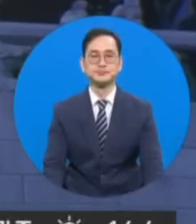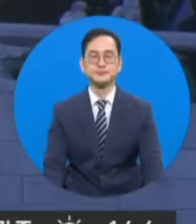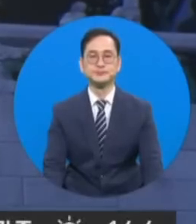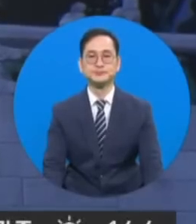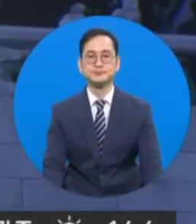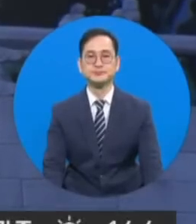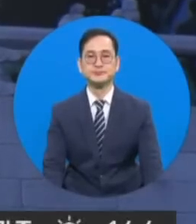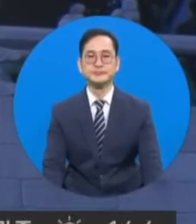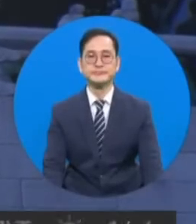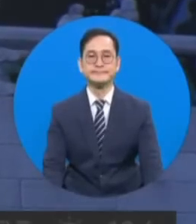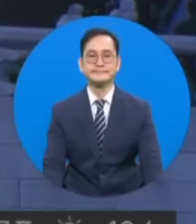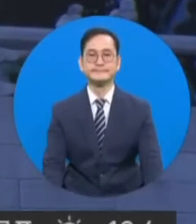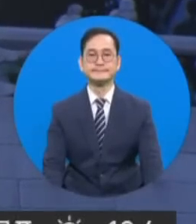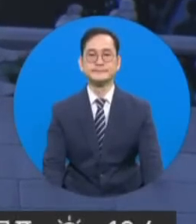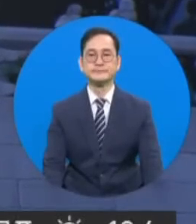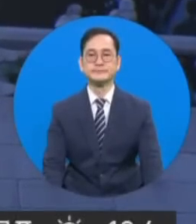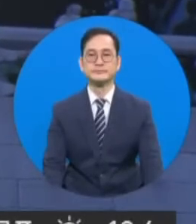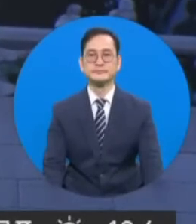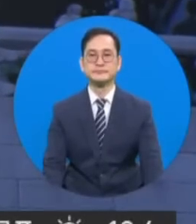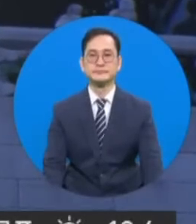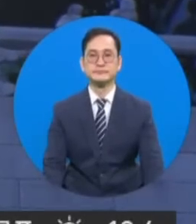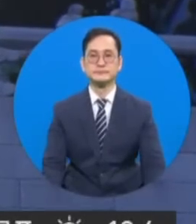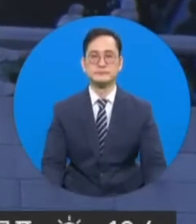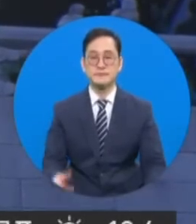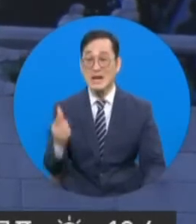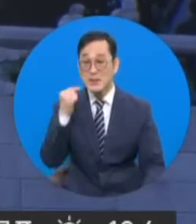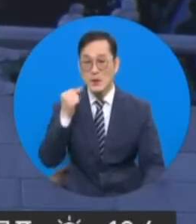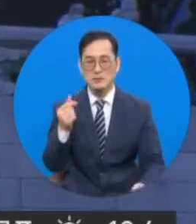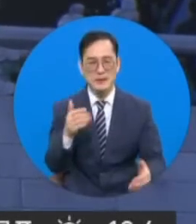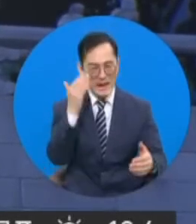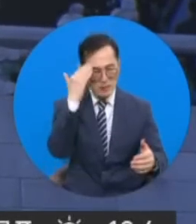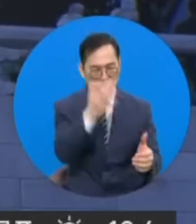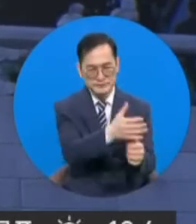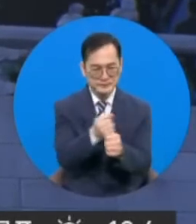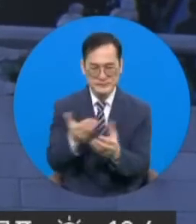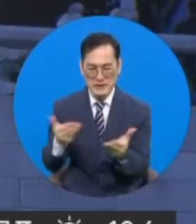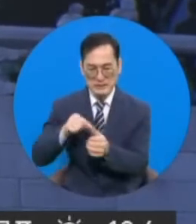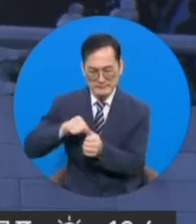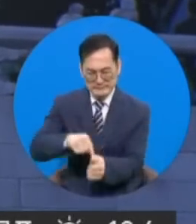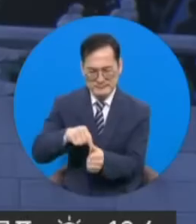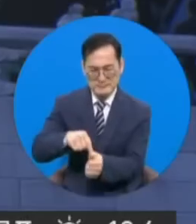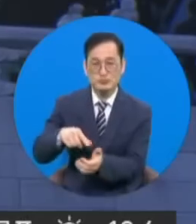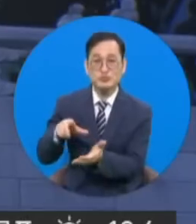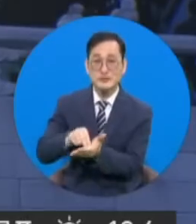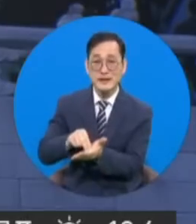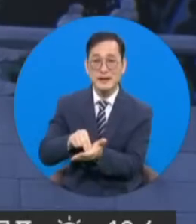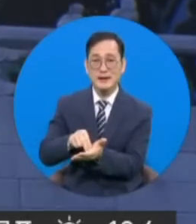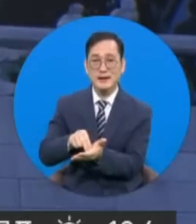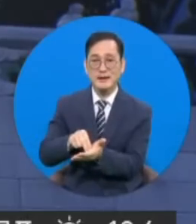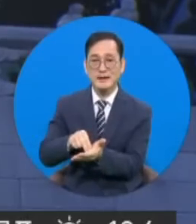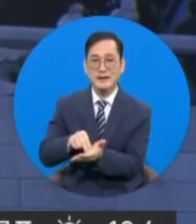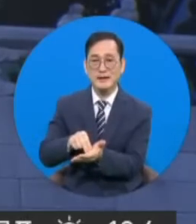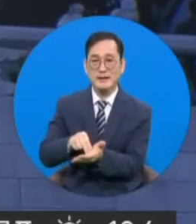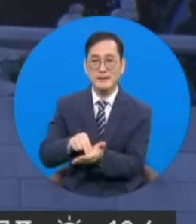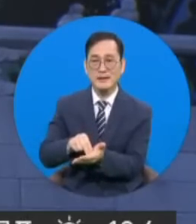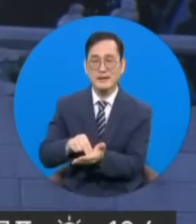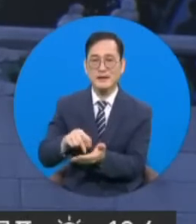김수현 교수님 강제지원 관련해서 일본 내에서는 총리에게 은근 압박이 있었다면서요